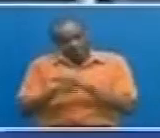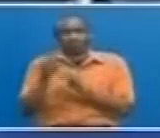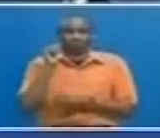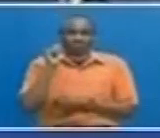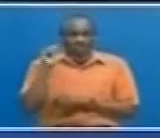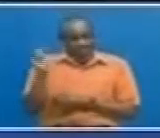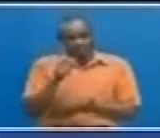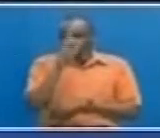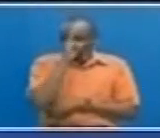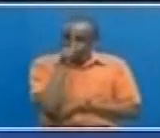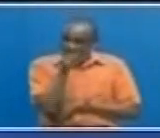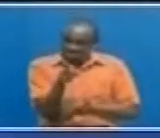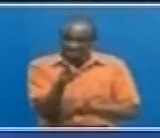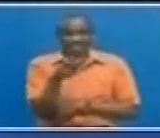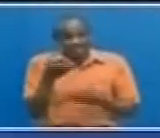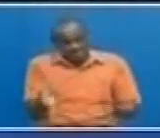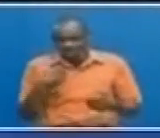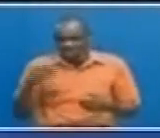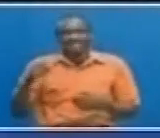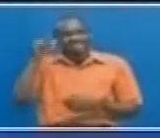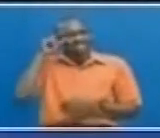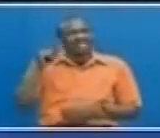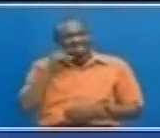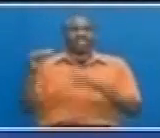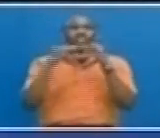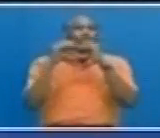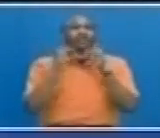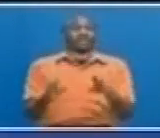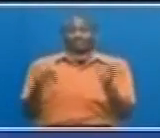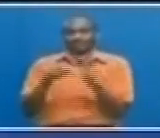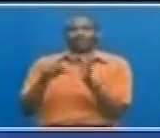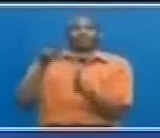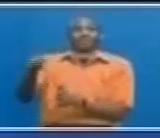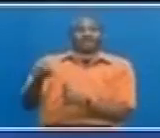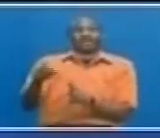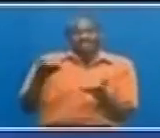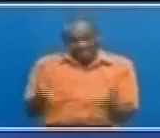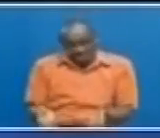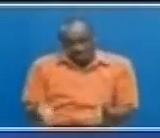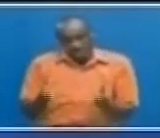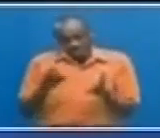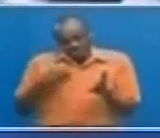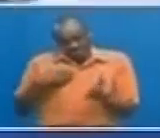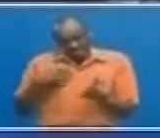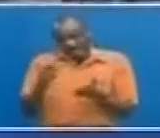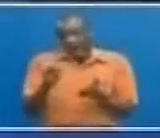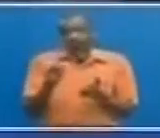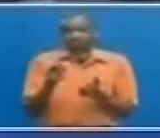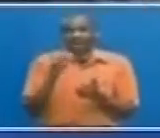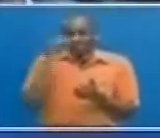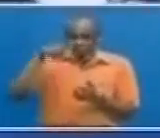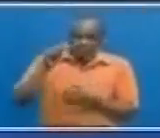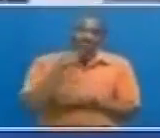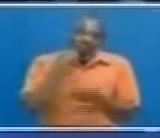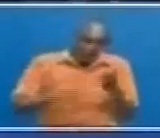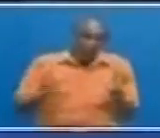polisi, kizungumkuti cha kutozingatia usawa wa jinsia kikazuka, huku mwenyekiti wa tume kutoa huduma kwa polisi Johnston Kavuludi